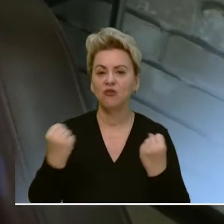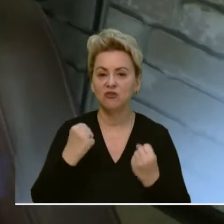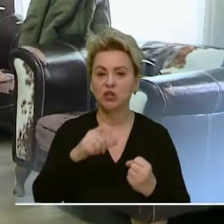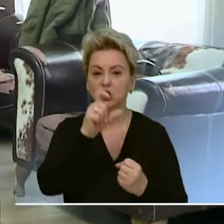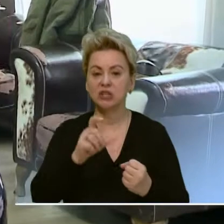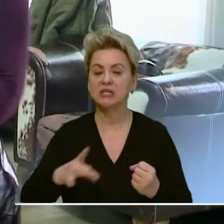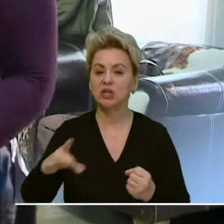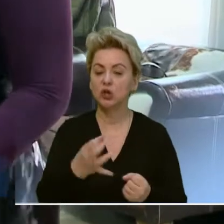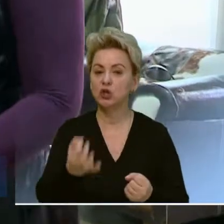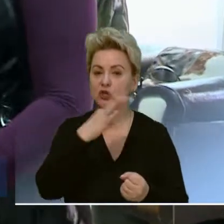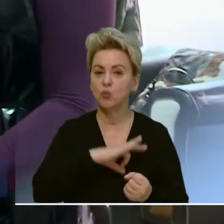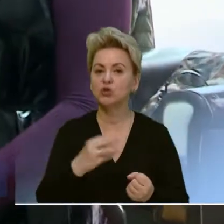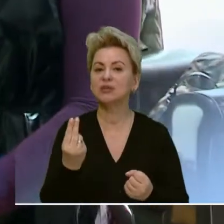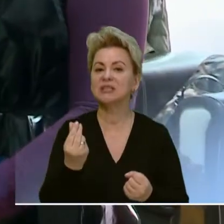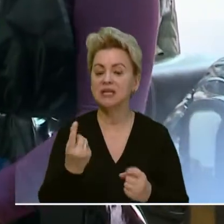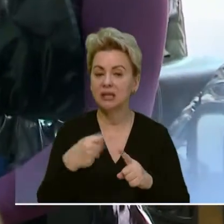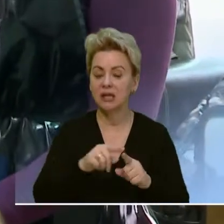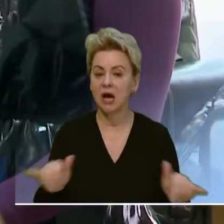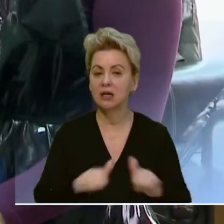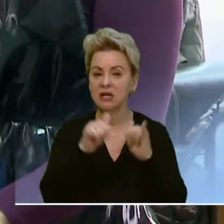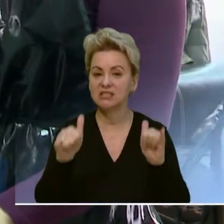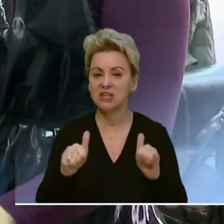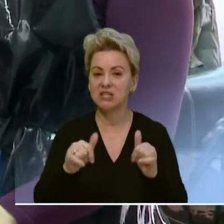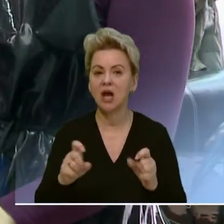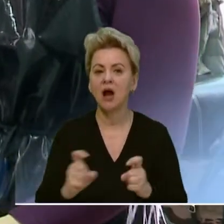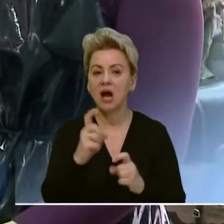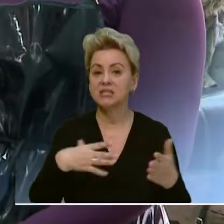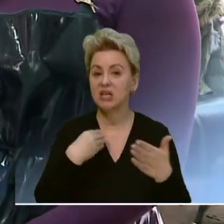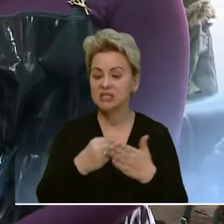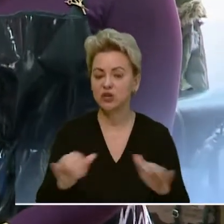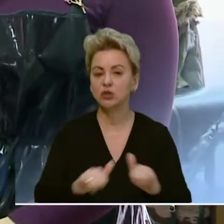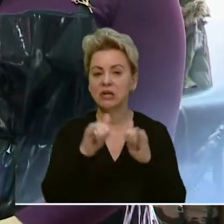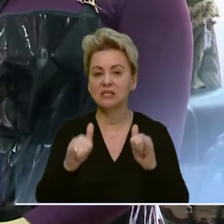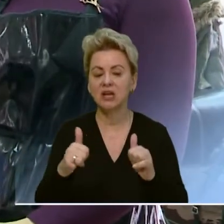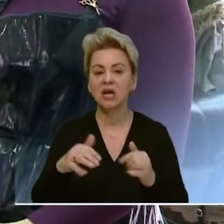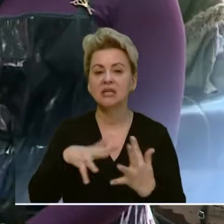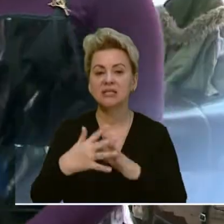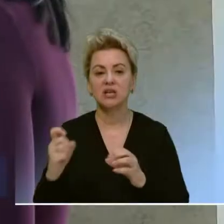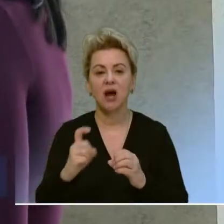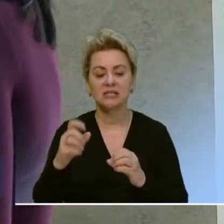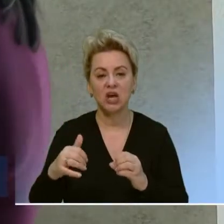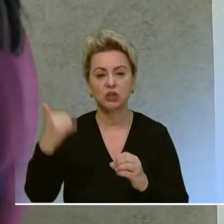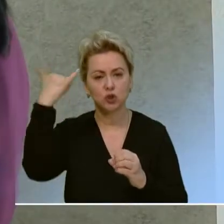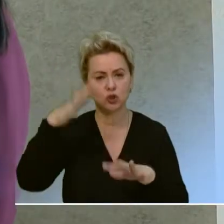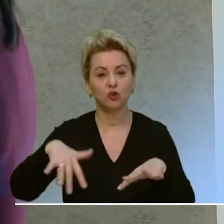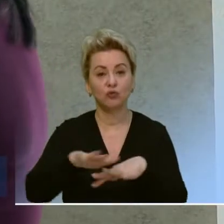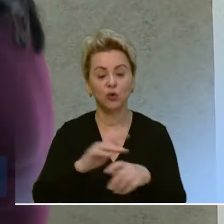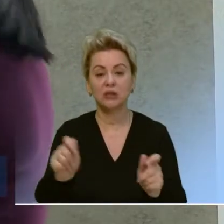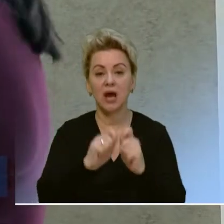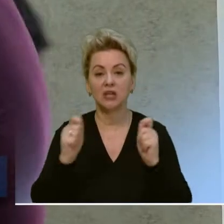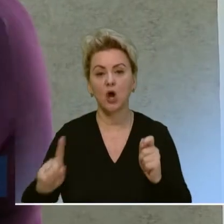жители района используют денежные средства для развития парниковых хозяйств, разведения сельскохозяйственных животных, а также для